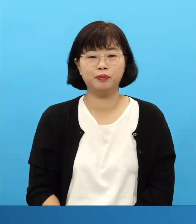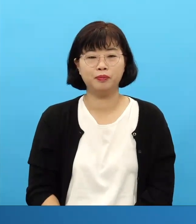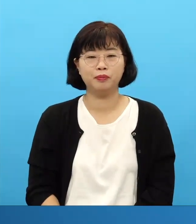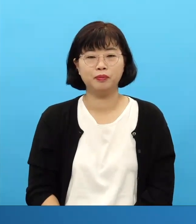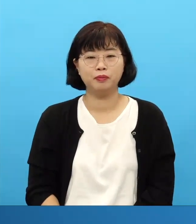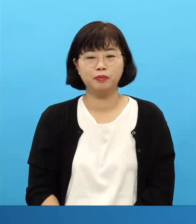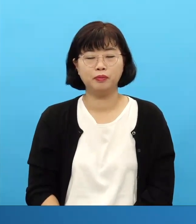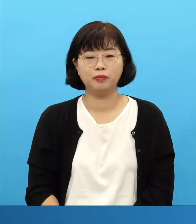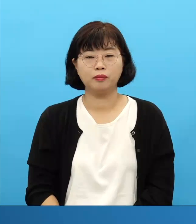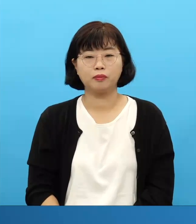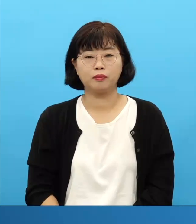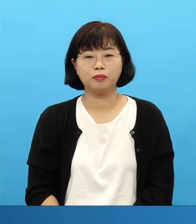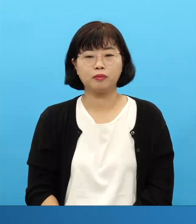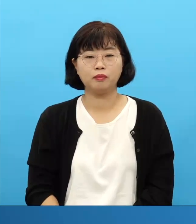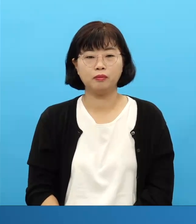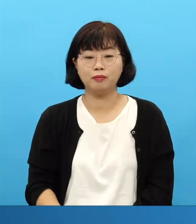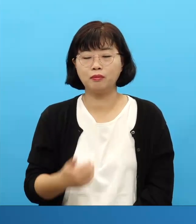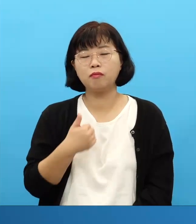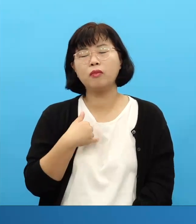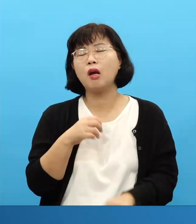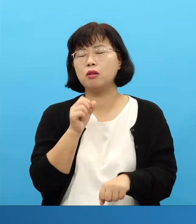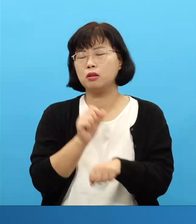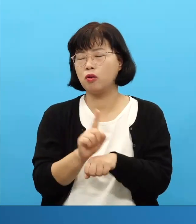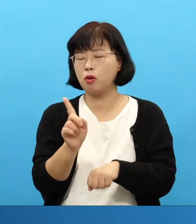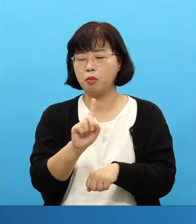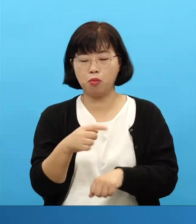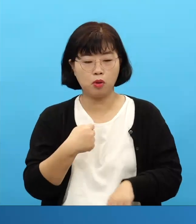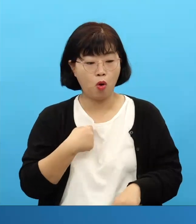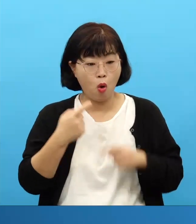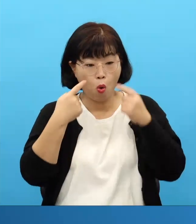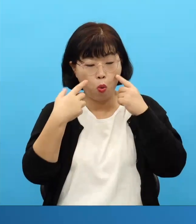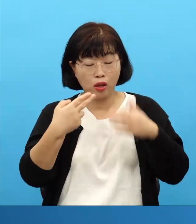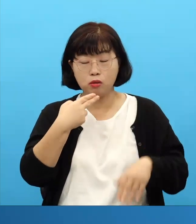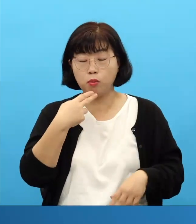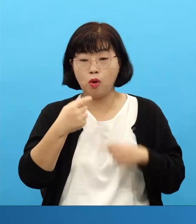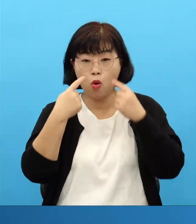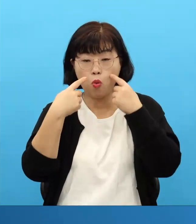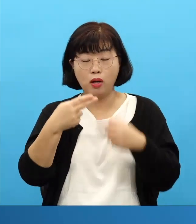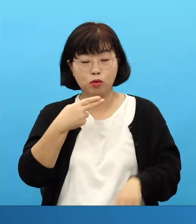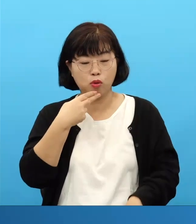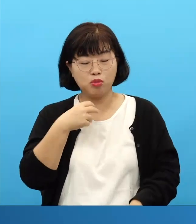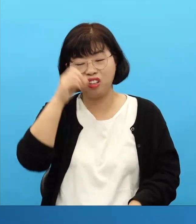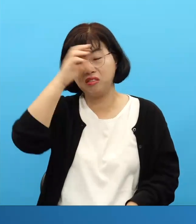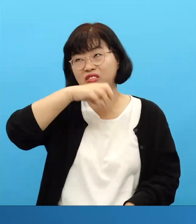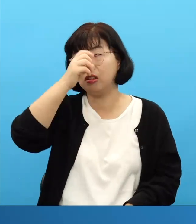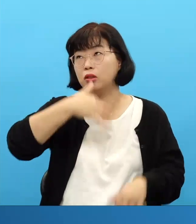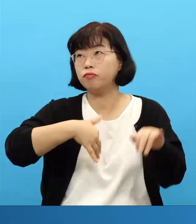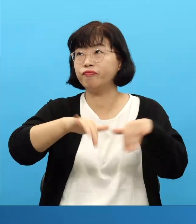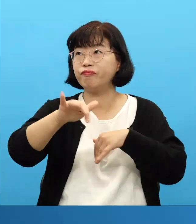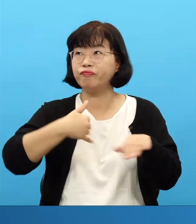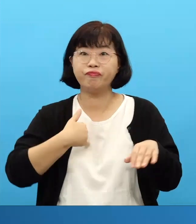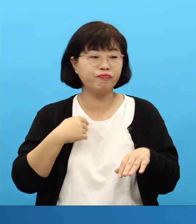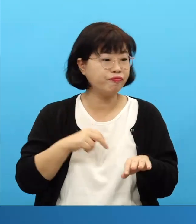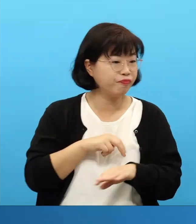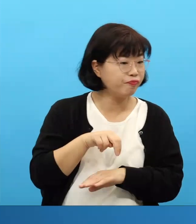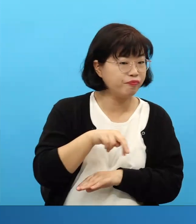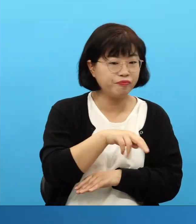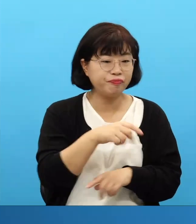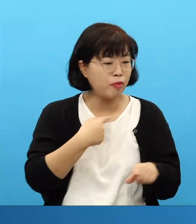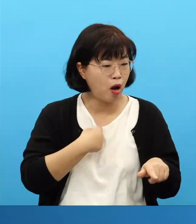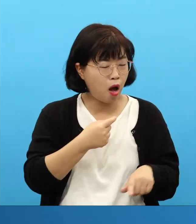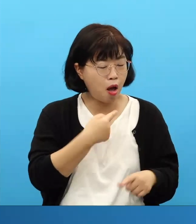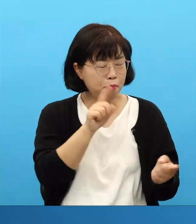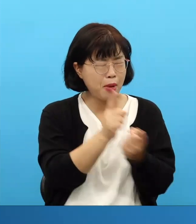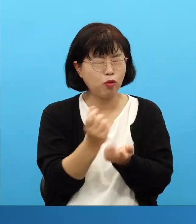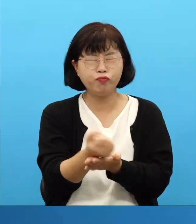assurance. 어떻게 그런 어디 그 길 가다가 뭐 하고 장사나 길단 길에서 하고 난 그런 못해요. And you know, people selling things on the street, I can't do that.